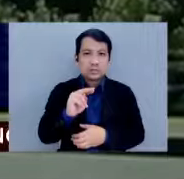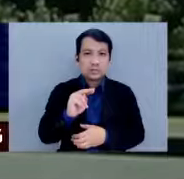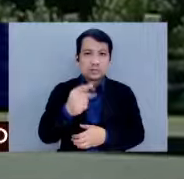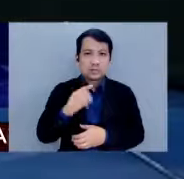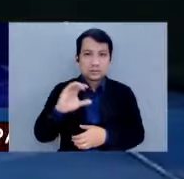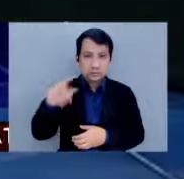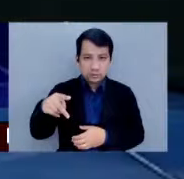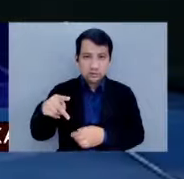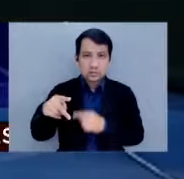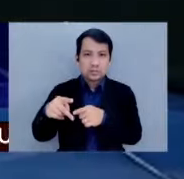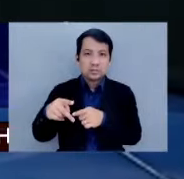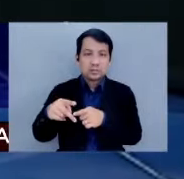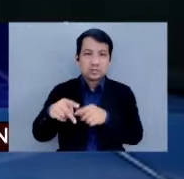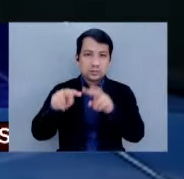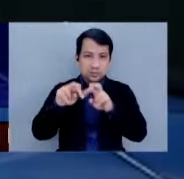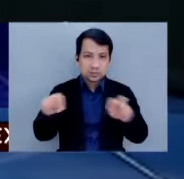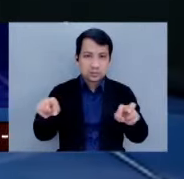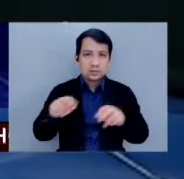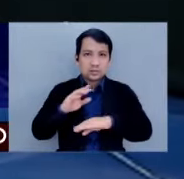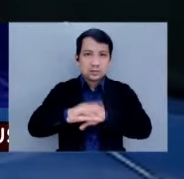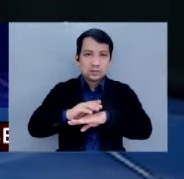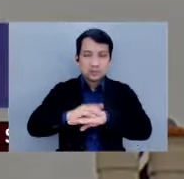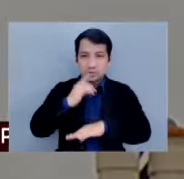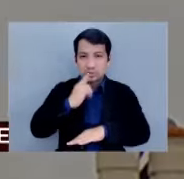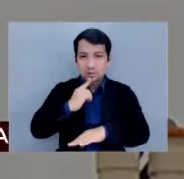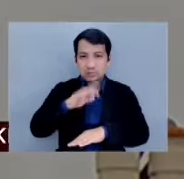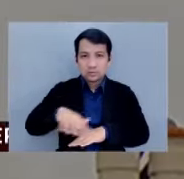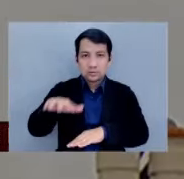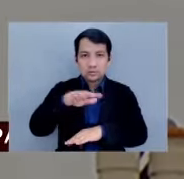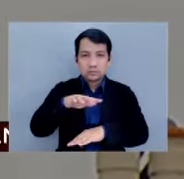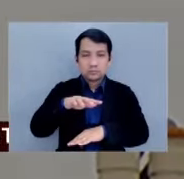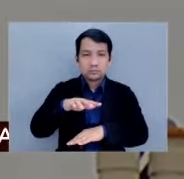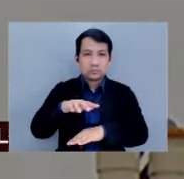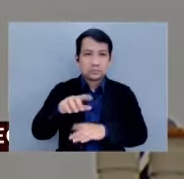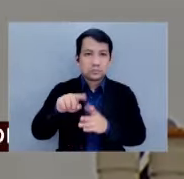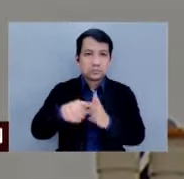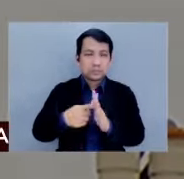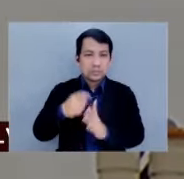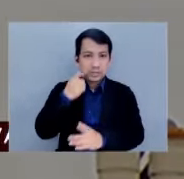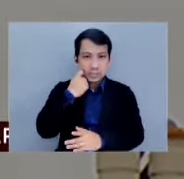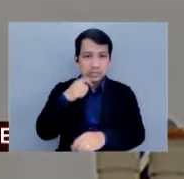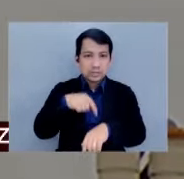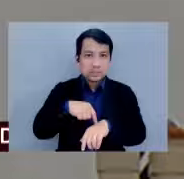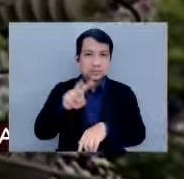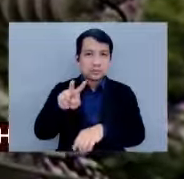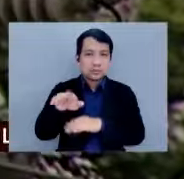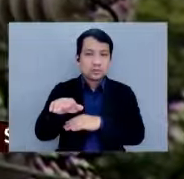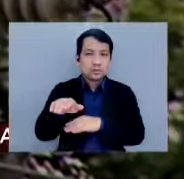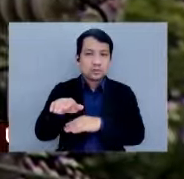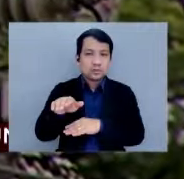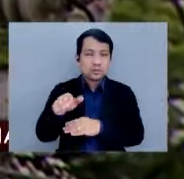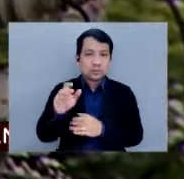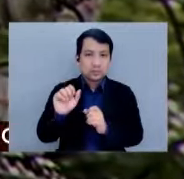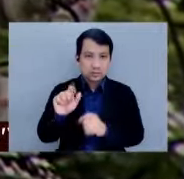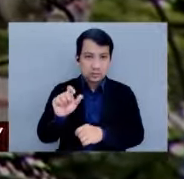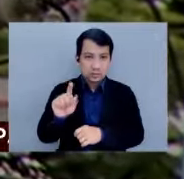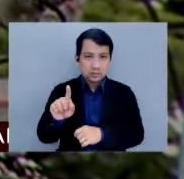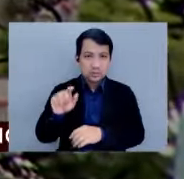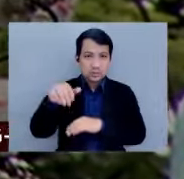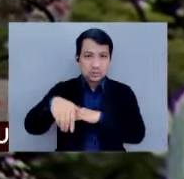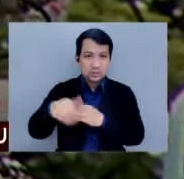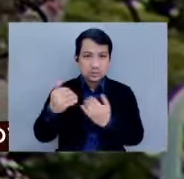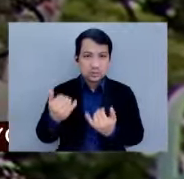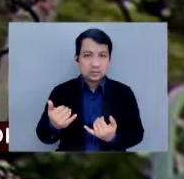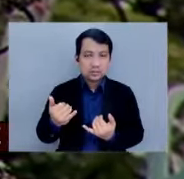na isailalim sa red alert ang Luzon Grid simula kanina pang alas 2 ng hapon hanggang alas 11 ngayong gabi. Noong